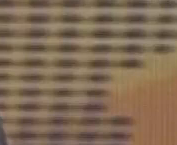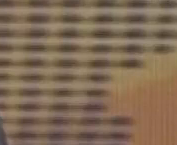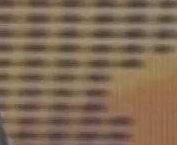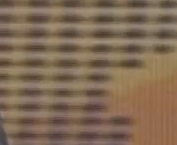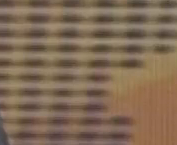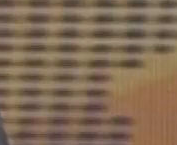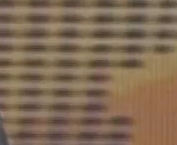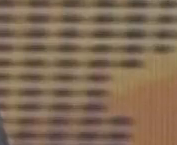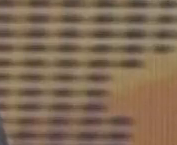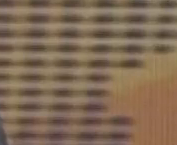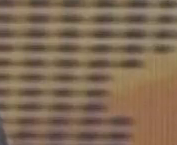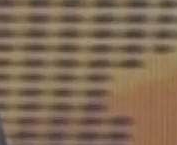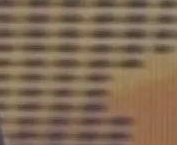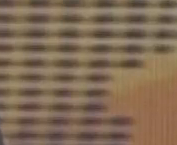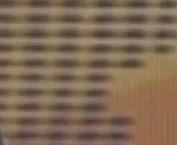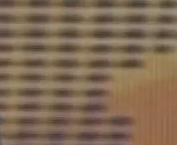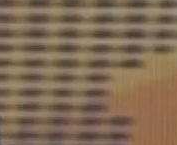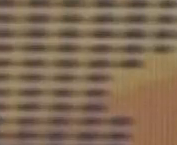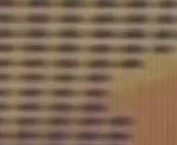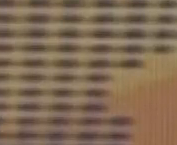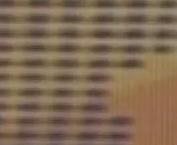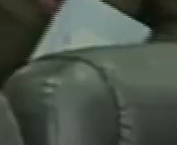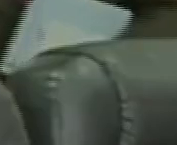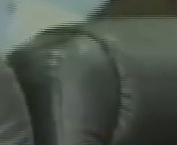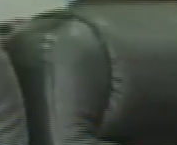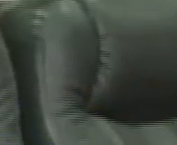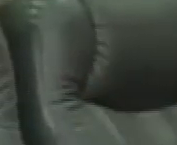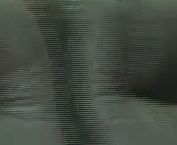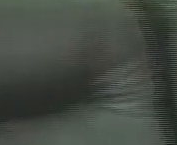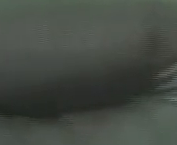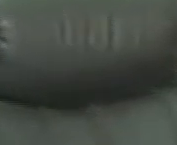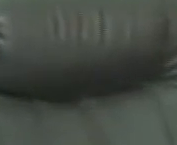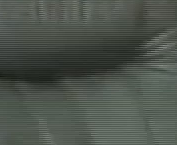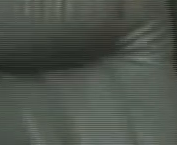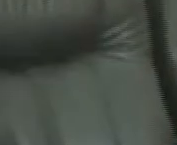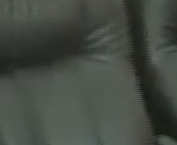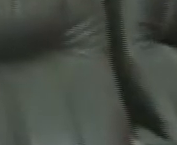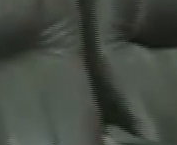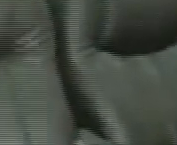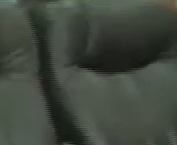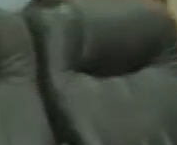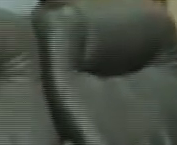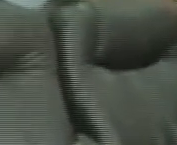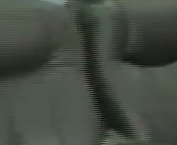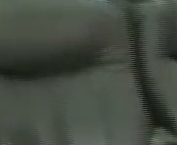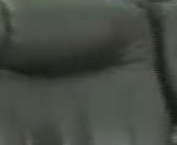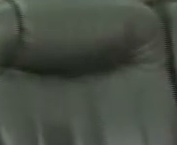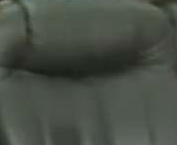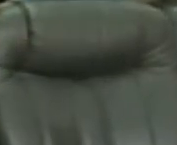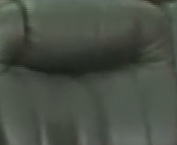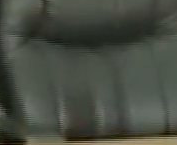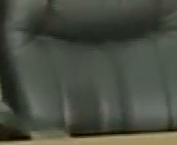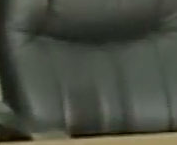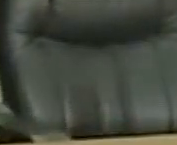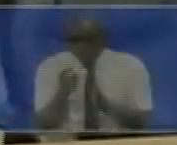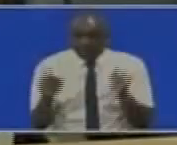wa Juni mwaka huu. Waziri wa Ugatuzi Mwangi Kiunjuri